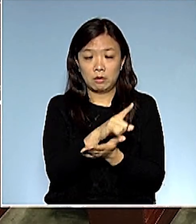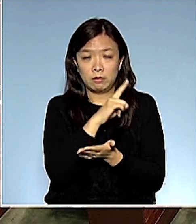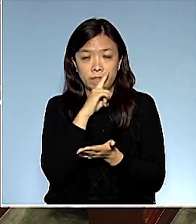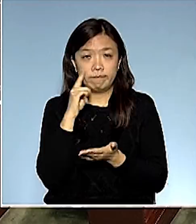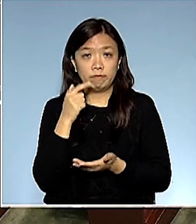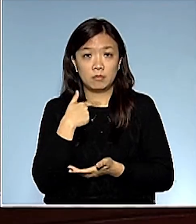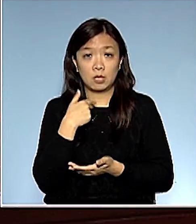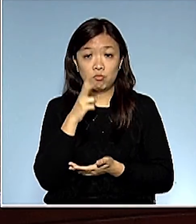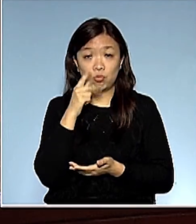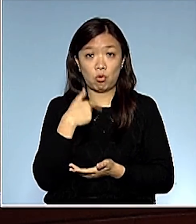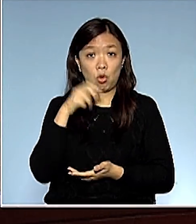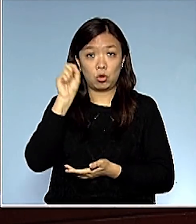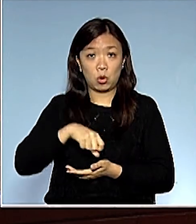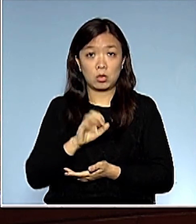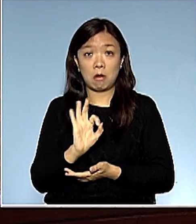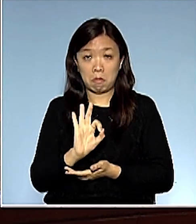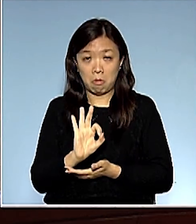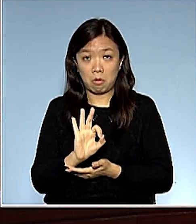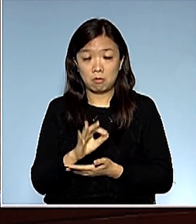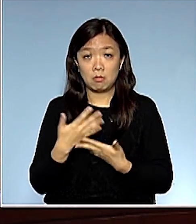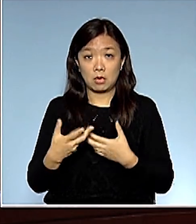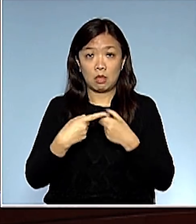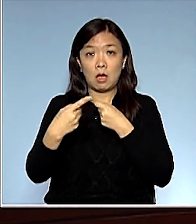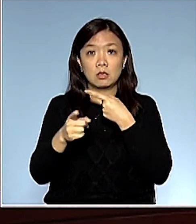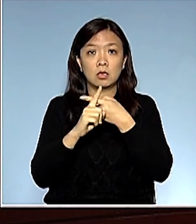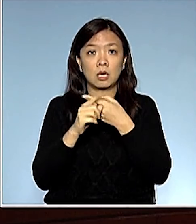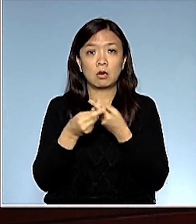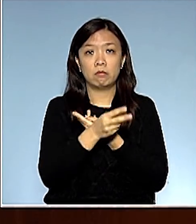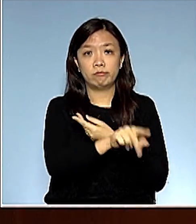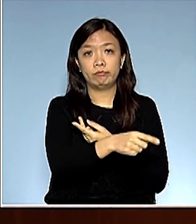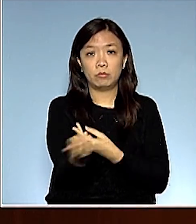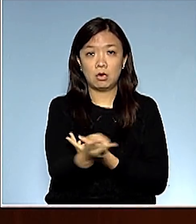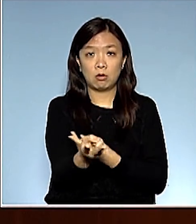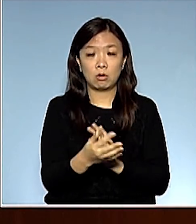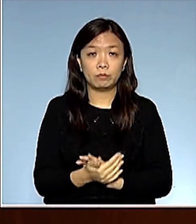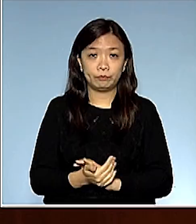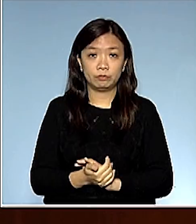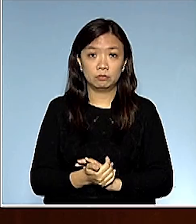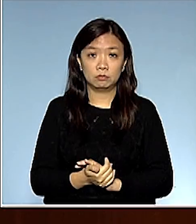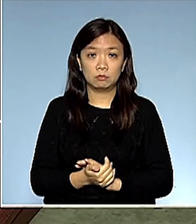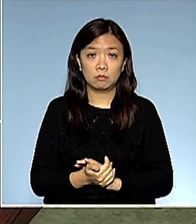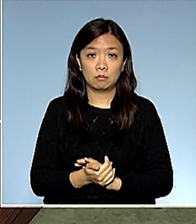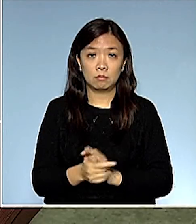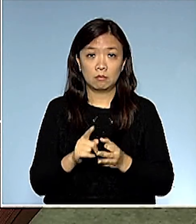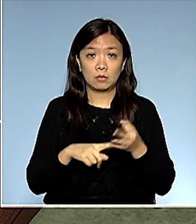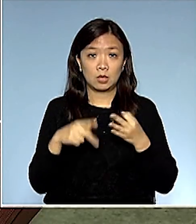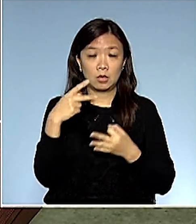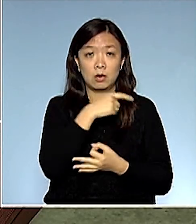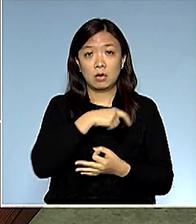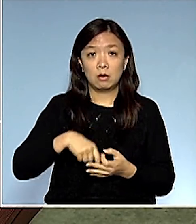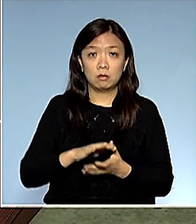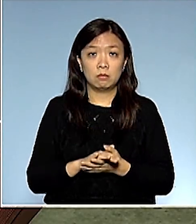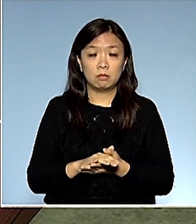有我同意，我給第一次警告你們兩個。郭榮鏗議員請你繼續。是譚文豪議